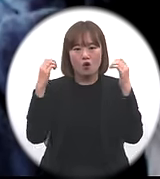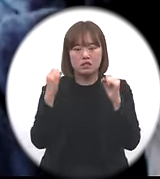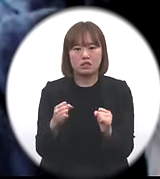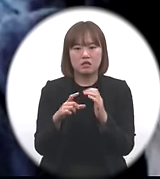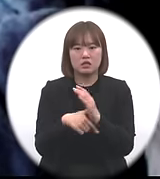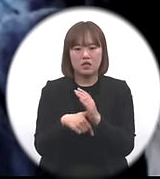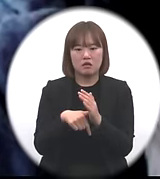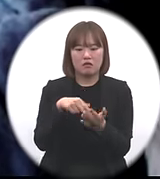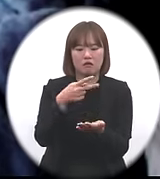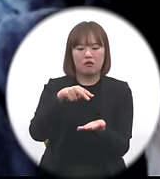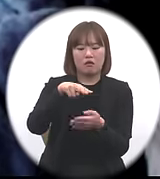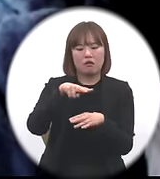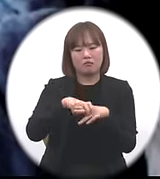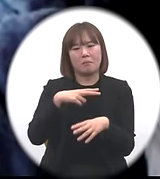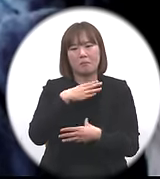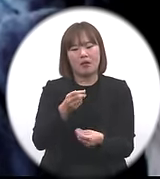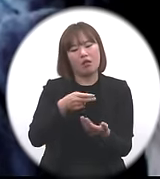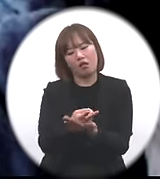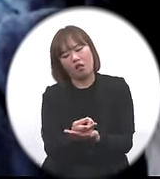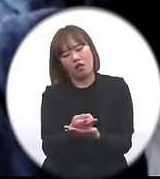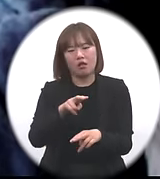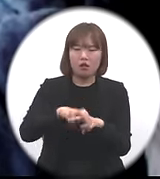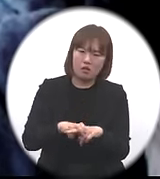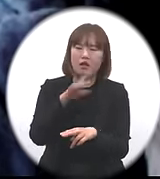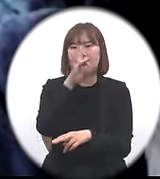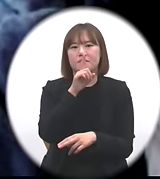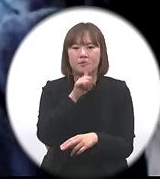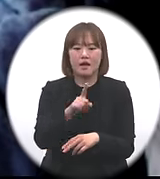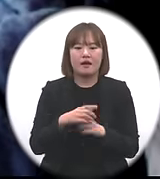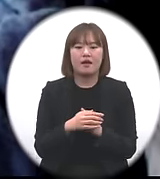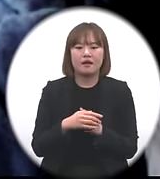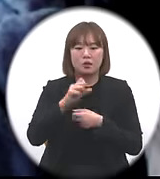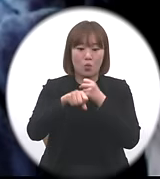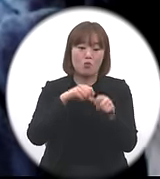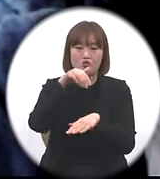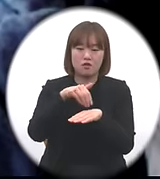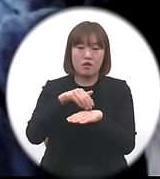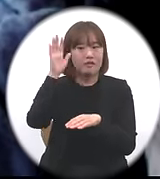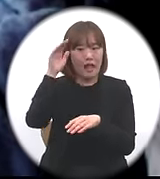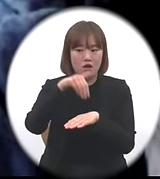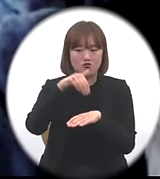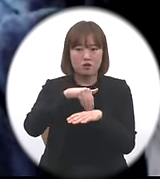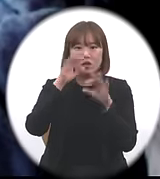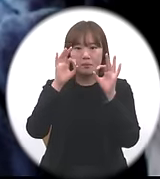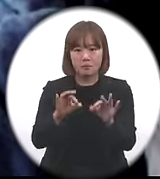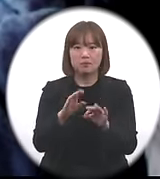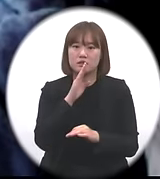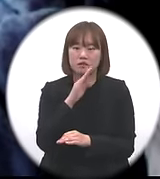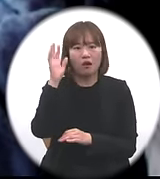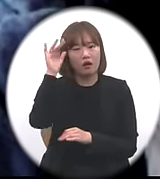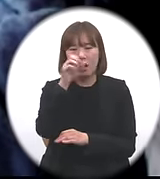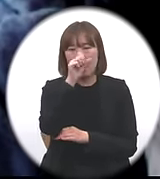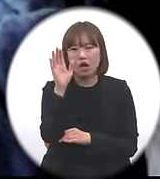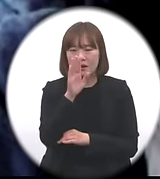겁니다. 소파에 널브러져 있으면 안 된다는 거고요. 제가 동물훈련 했다고 말씀드렸는데, 제가 개 훈련하는 거 보면서 저 사람은 개를 별로 안 좋아하는 것 같아,